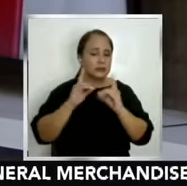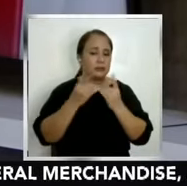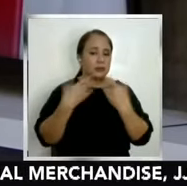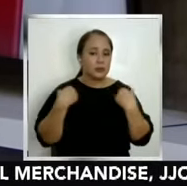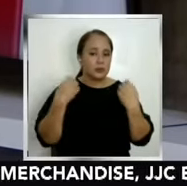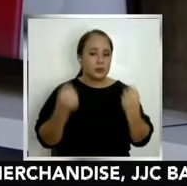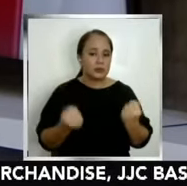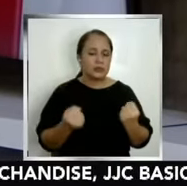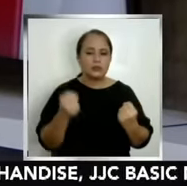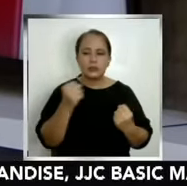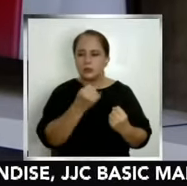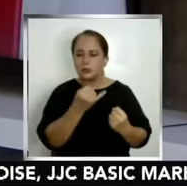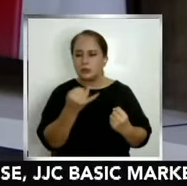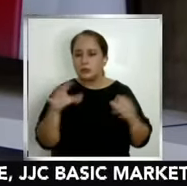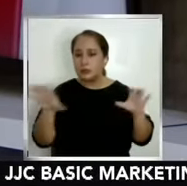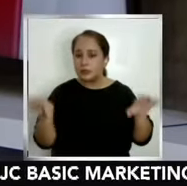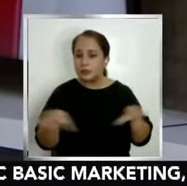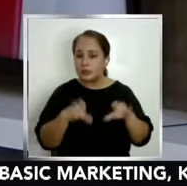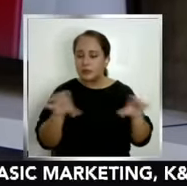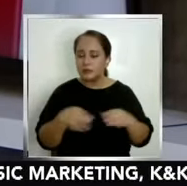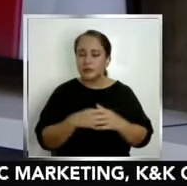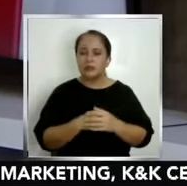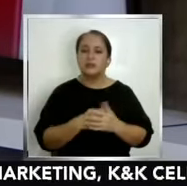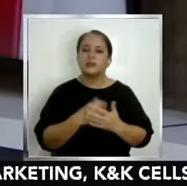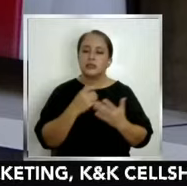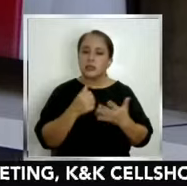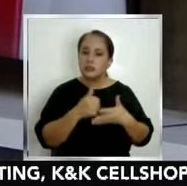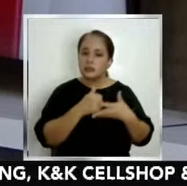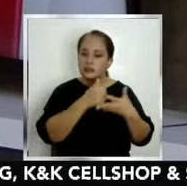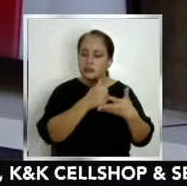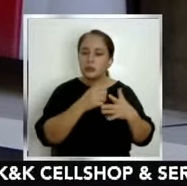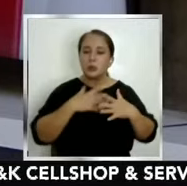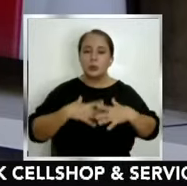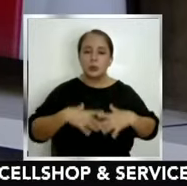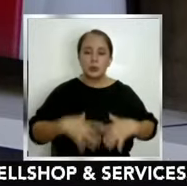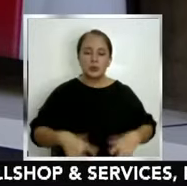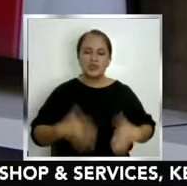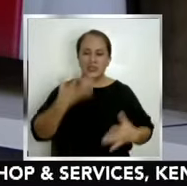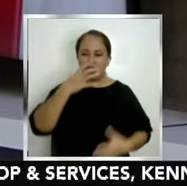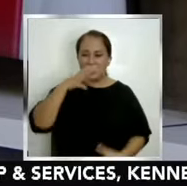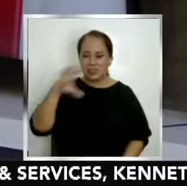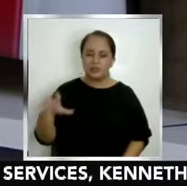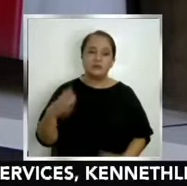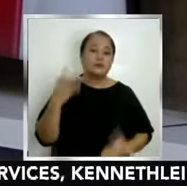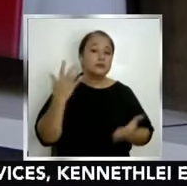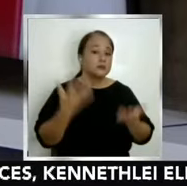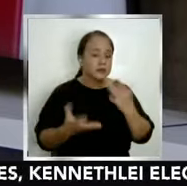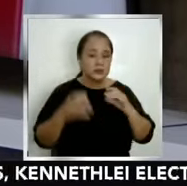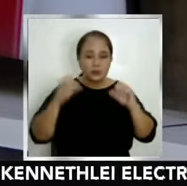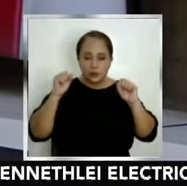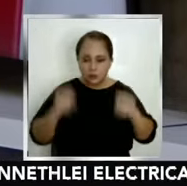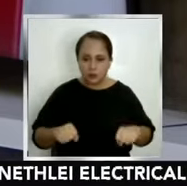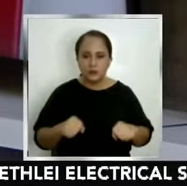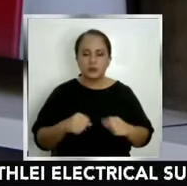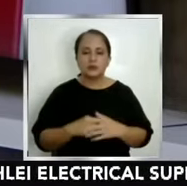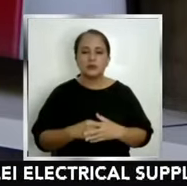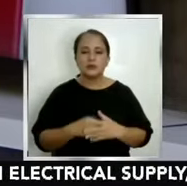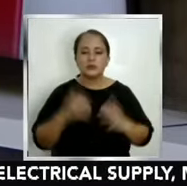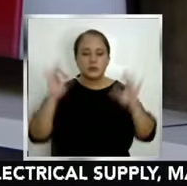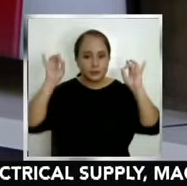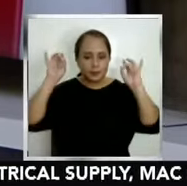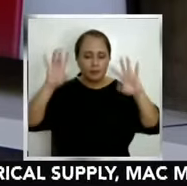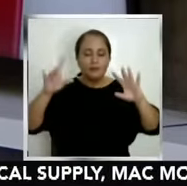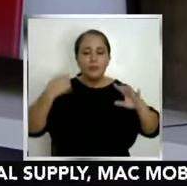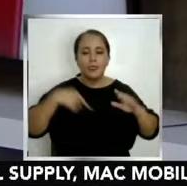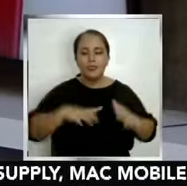mga aktibidad na imbis daw na makapagbigay ginhawa ngayong tag-init, e posibleng nilang magdulot ng peligro sa ating